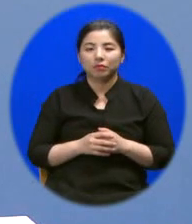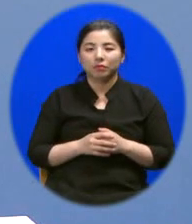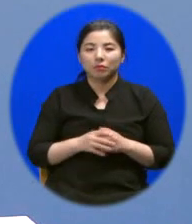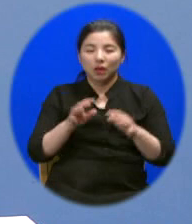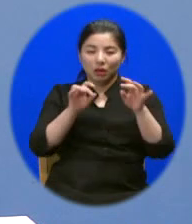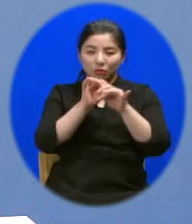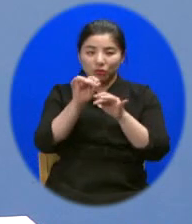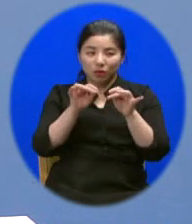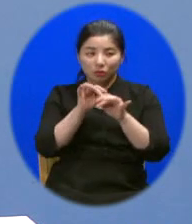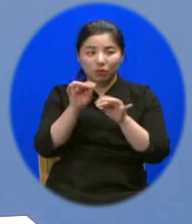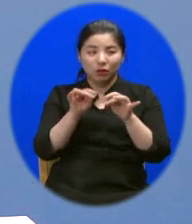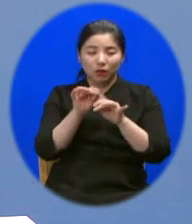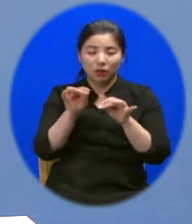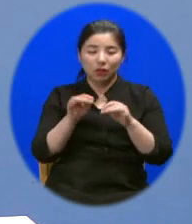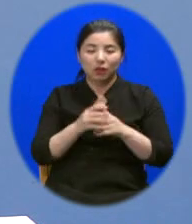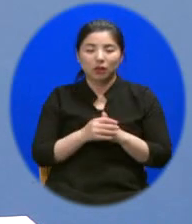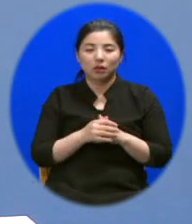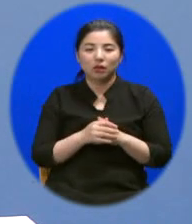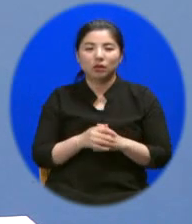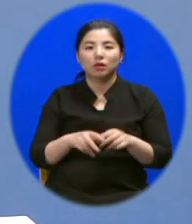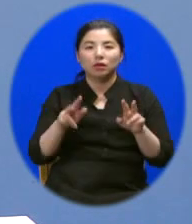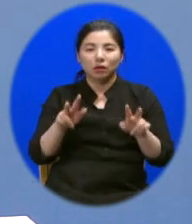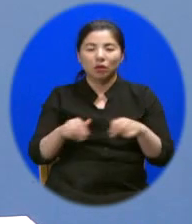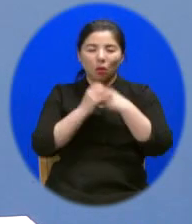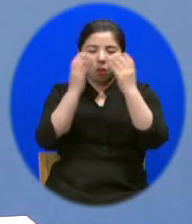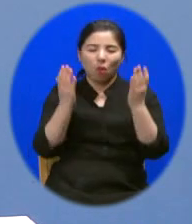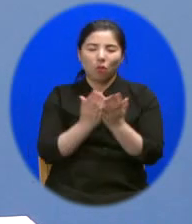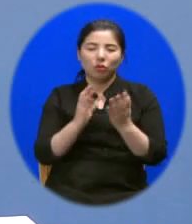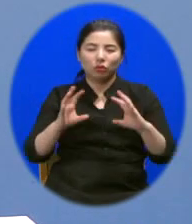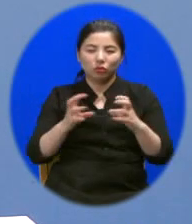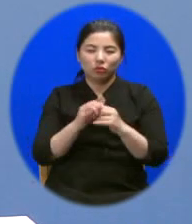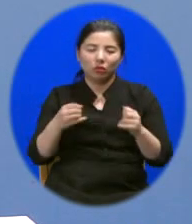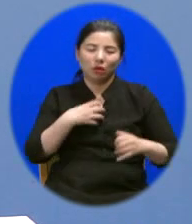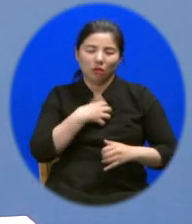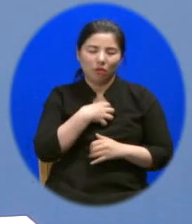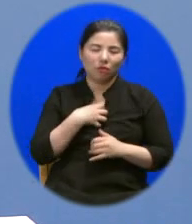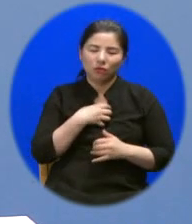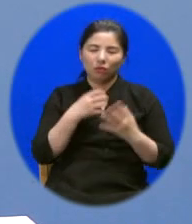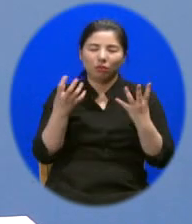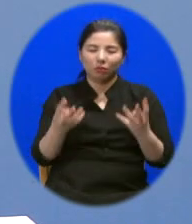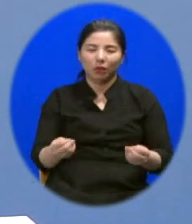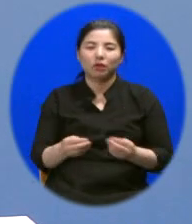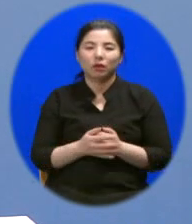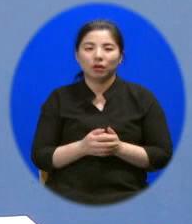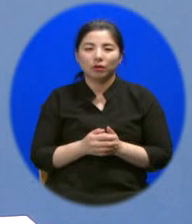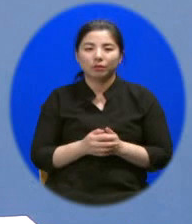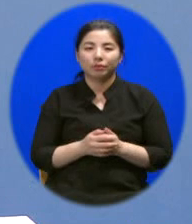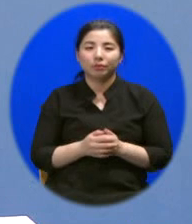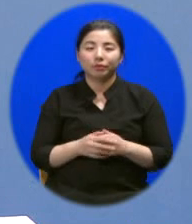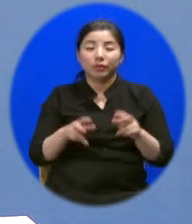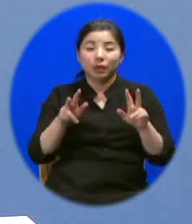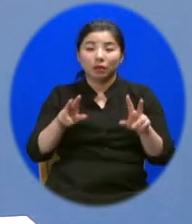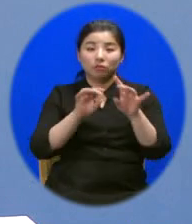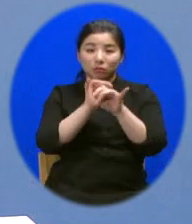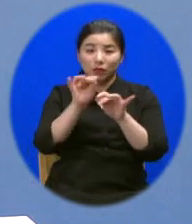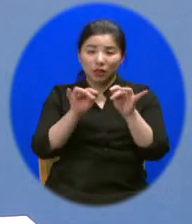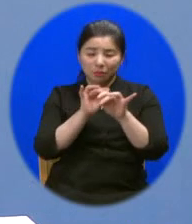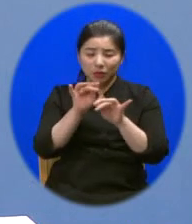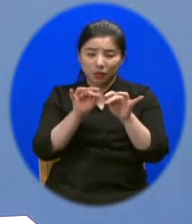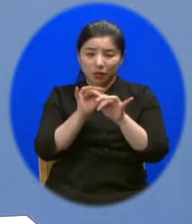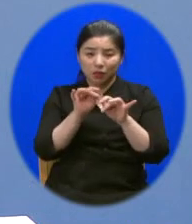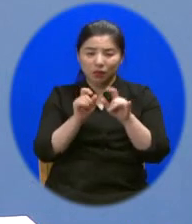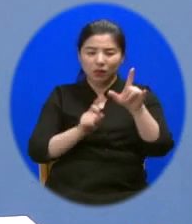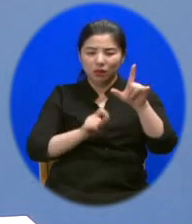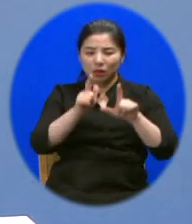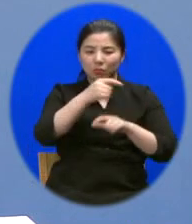이미 3번지 불운의 관해서는 지금 온 국민들이 걱정이 많습니다 어 지금 이미 3 1g 에